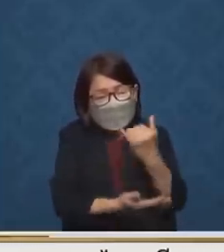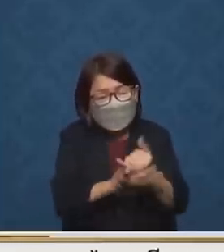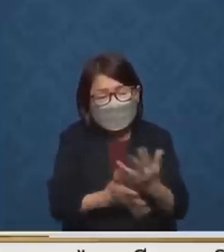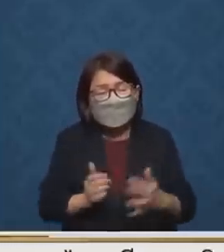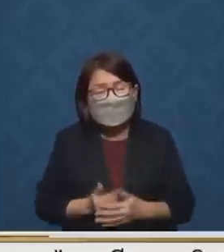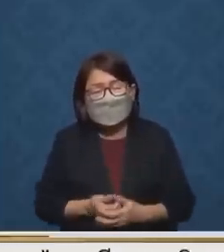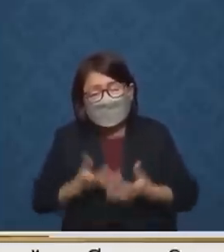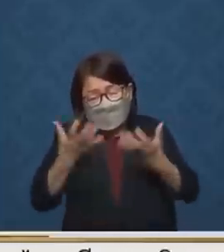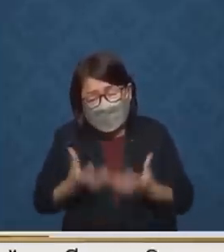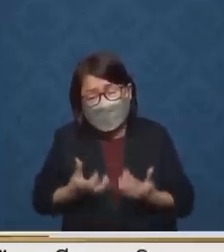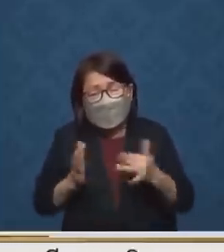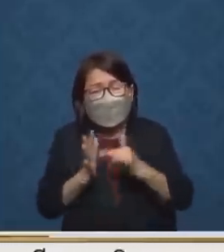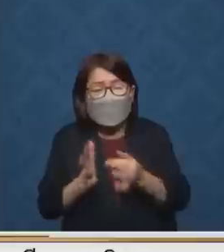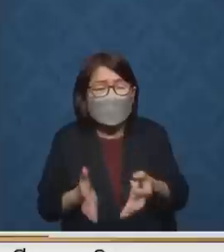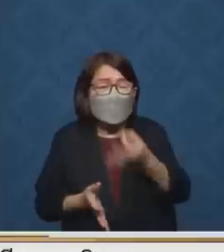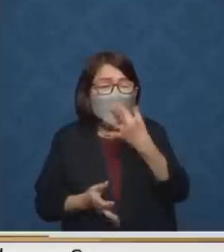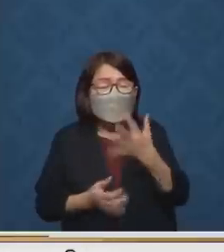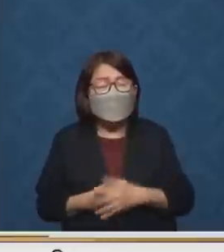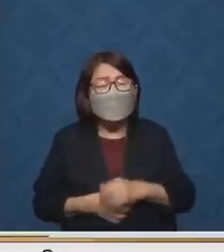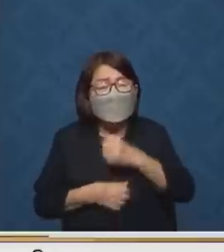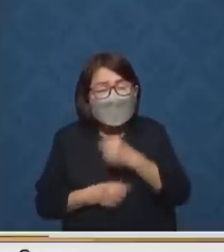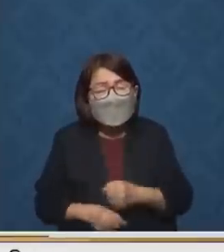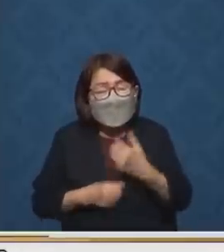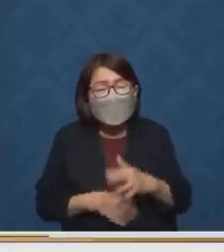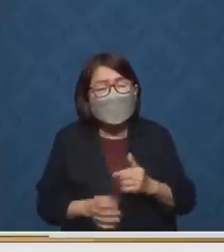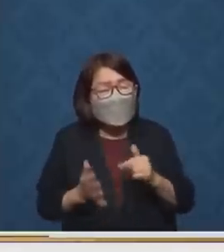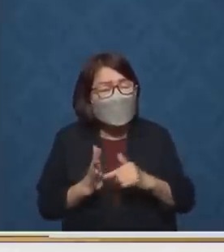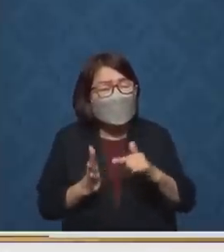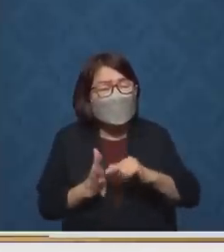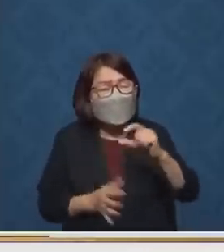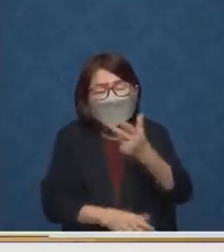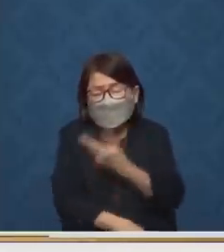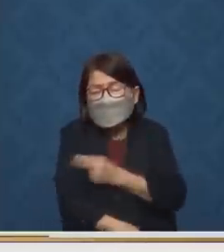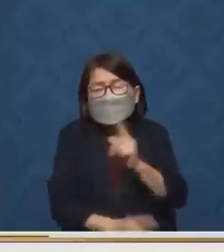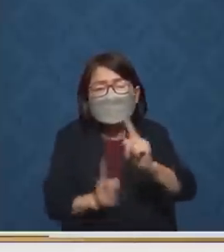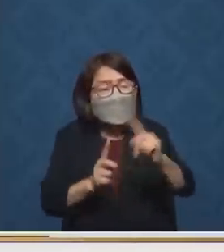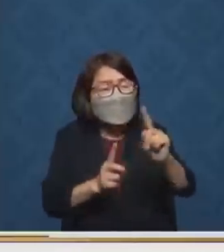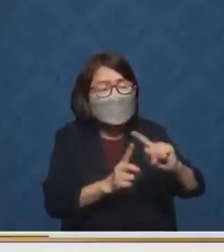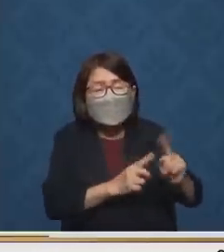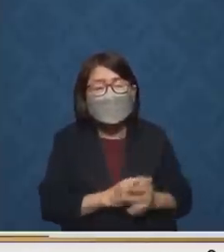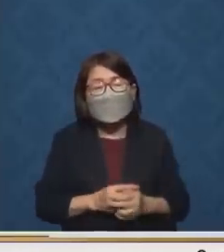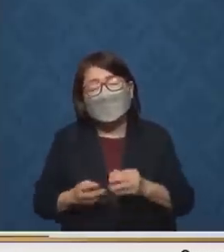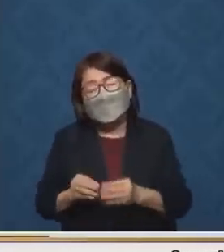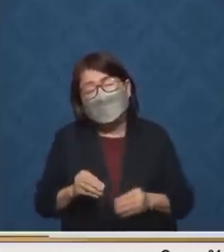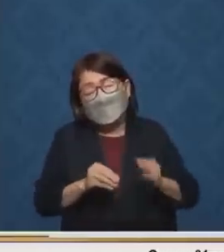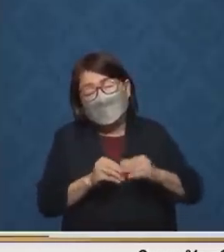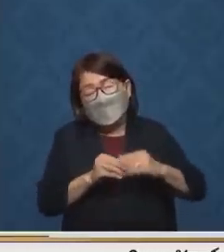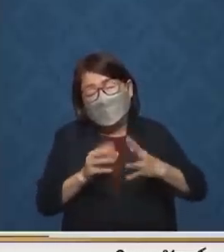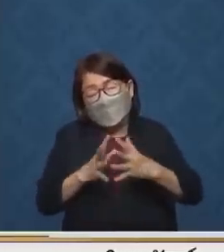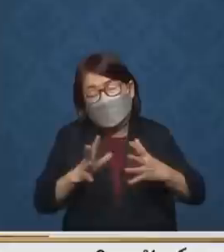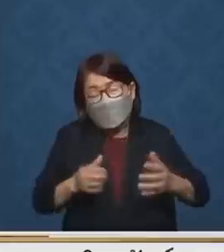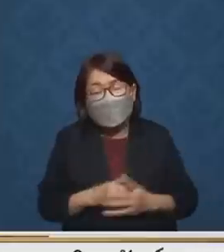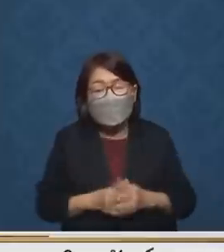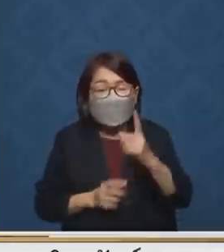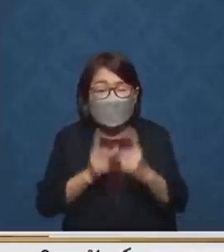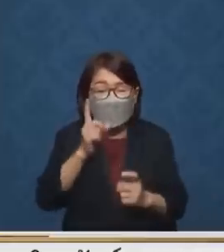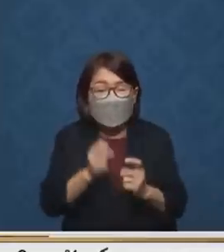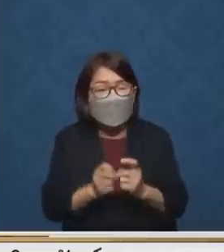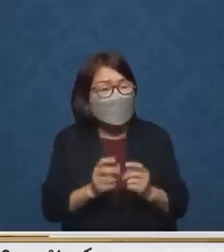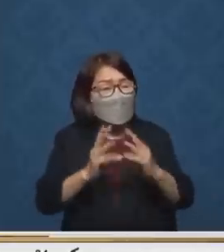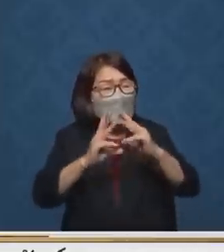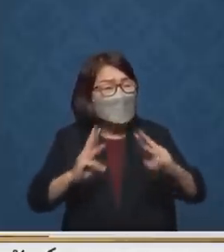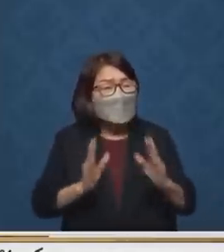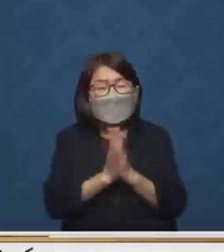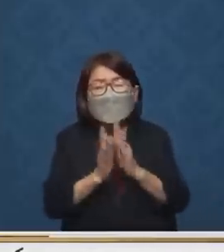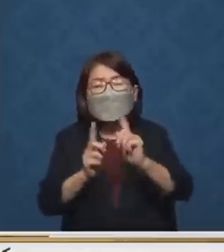่มีแกแล้วอยากจะฉีดวักซีนก็หาไม่ได้หนักเข้า หนักเข้า คนจะตายยไม่มีที่เผาท่บริหารกยัไ